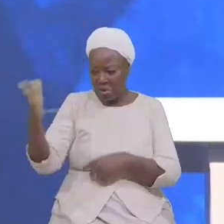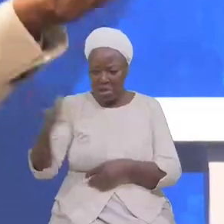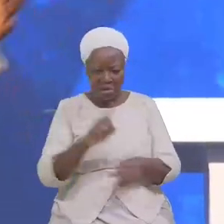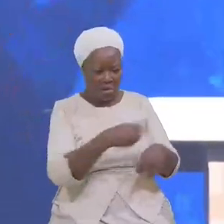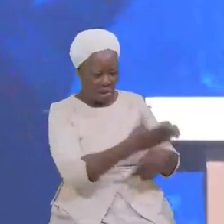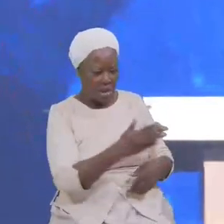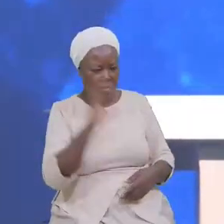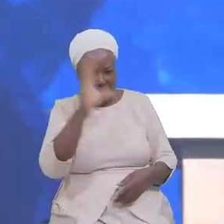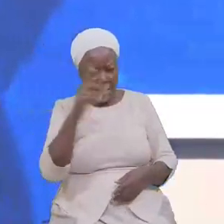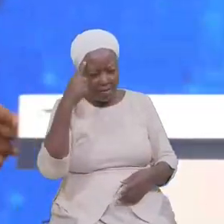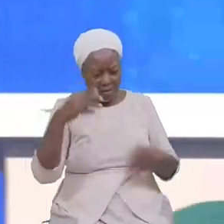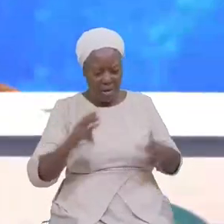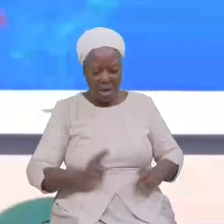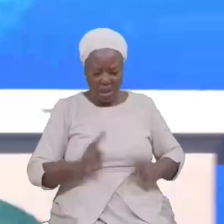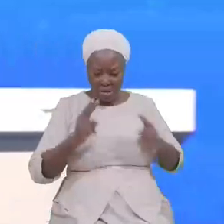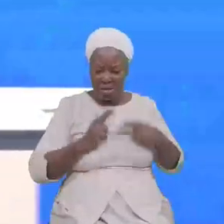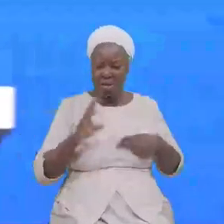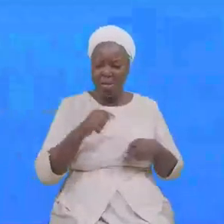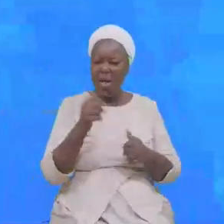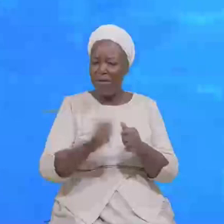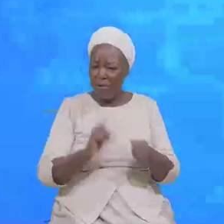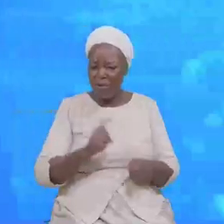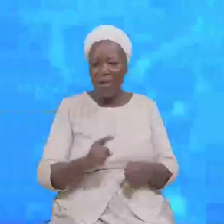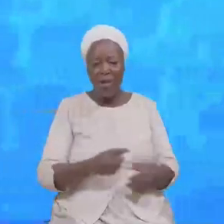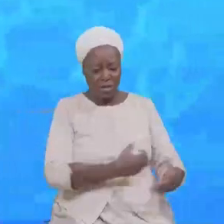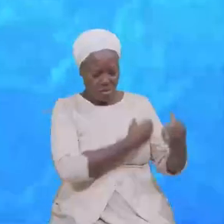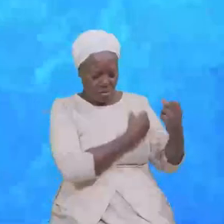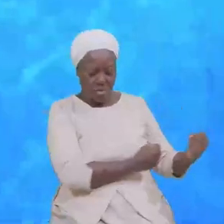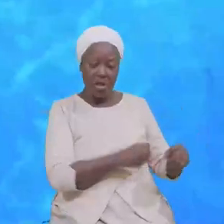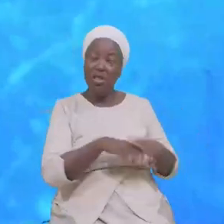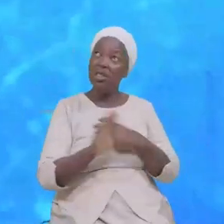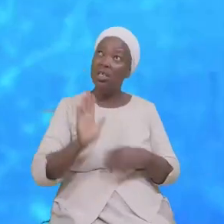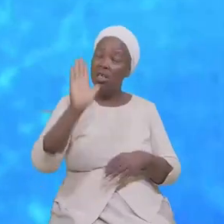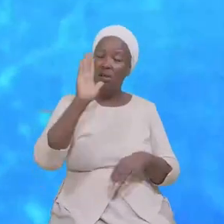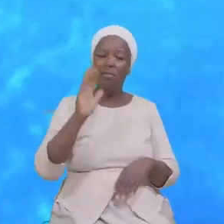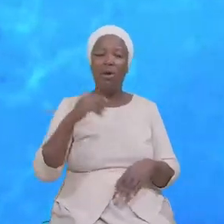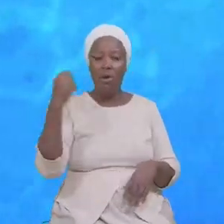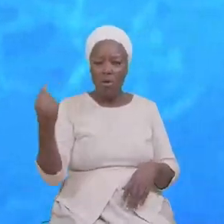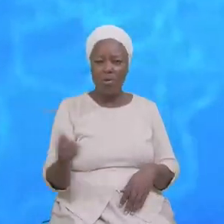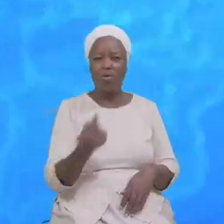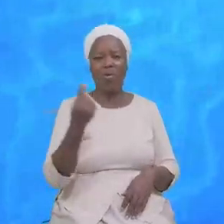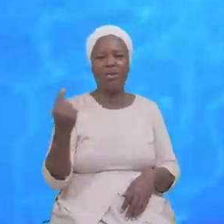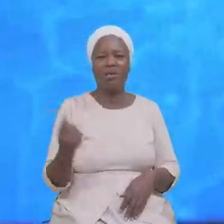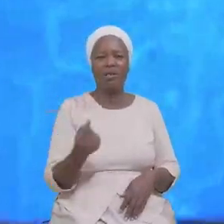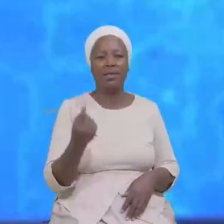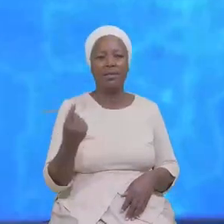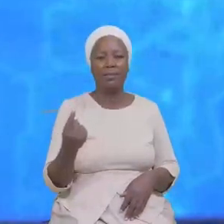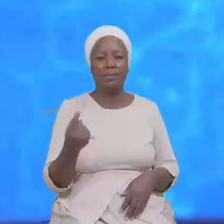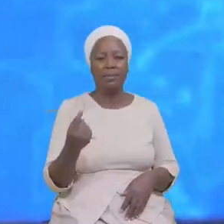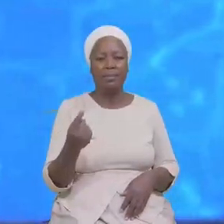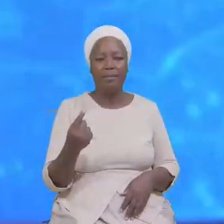La maladie est si terrible et personne ne peut vous aider. Vous êtes allé là, vous êtes allé là-bas, vous êtes allé